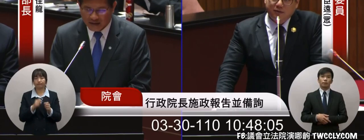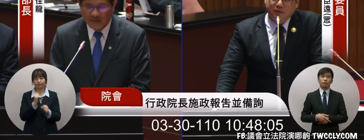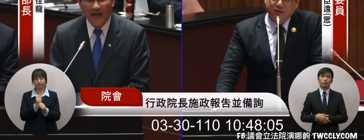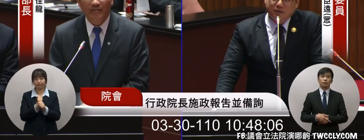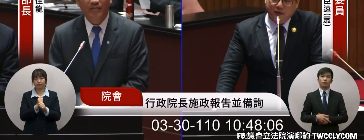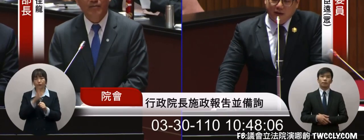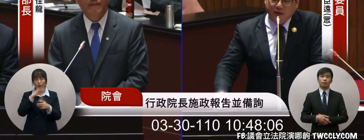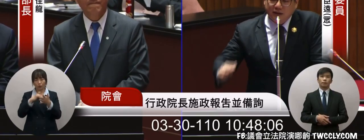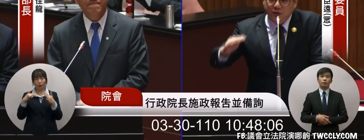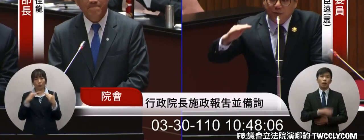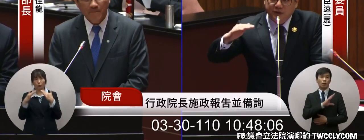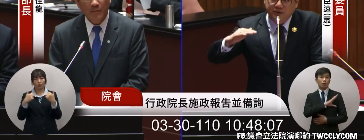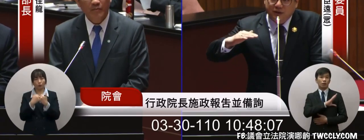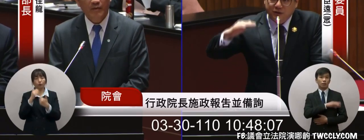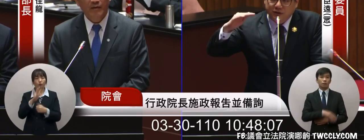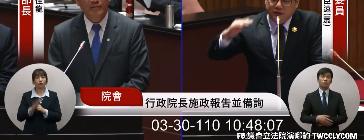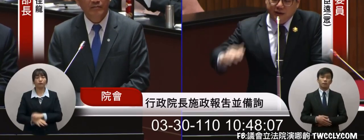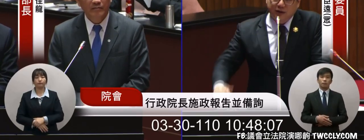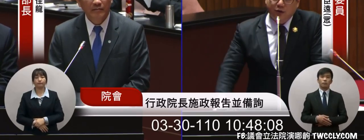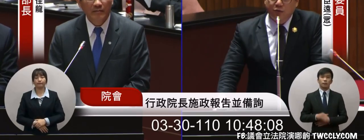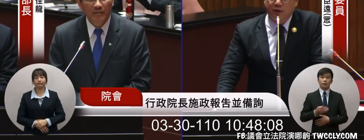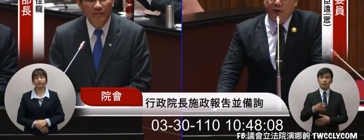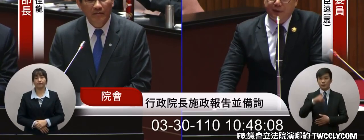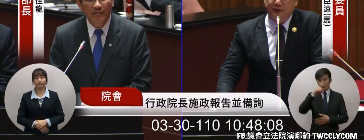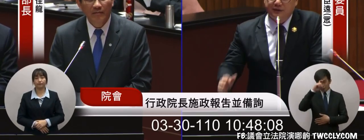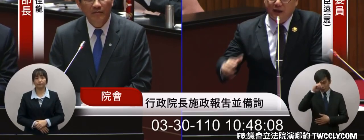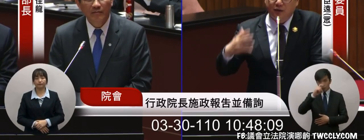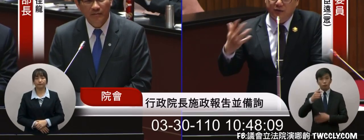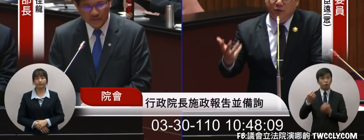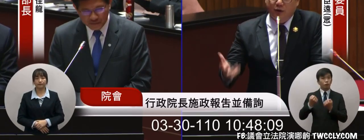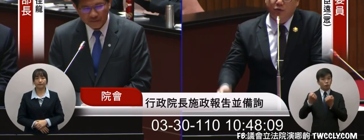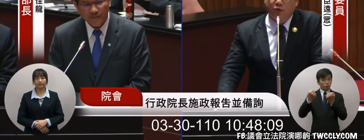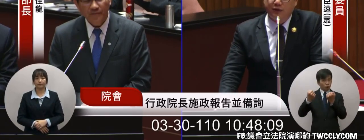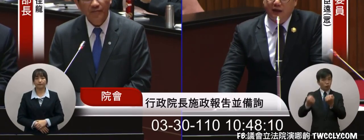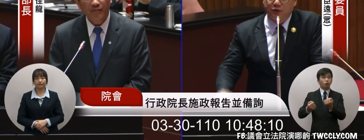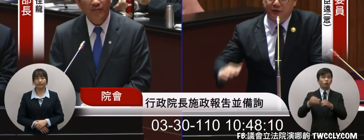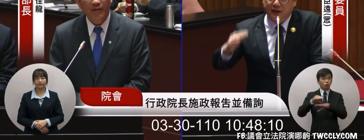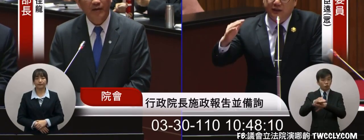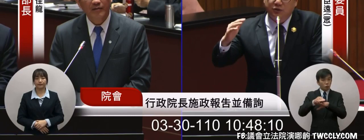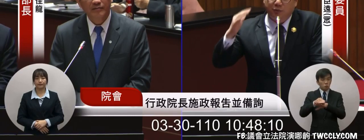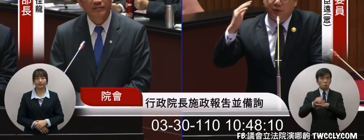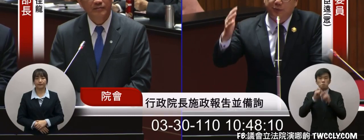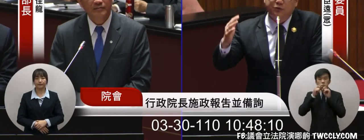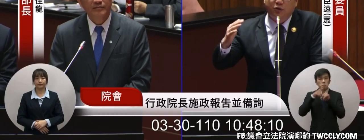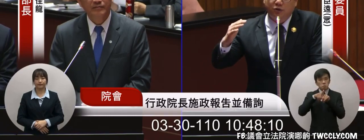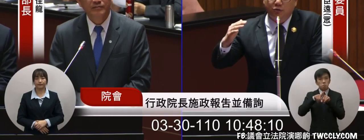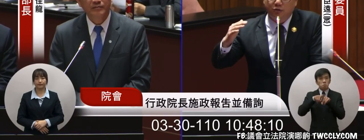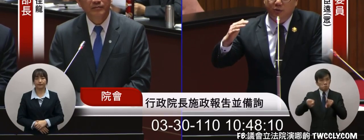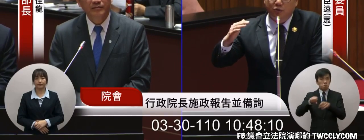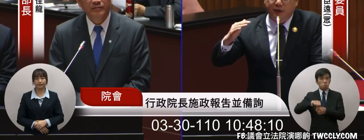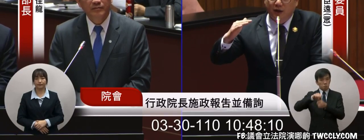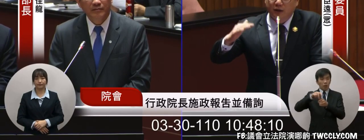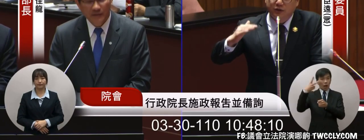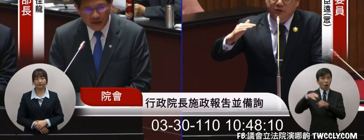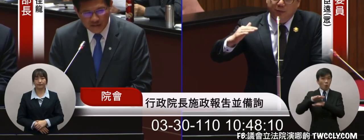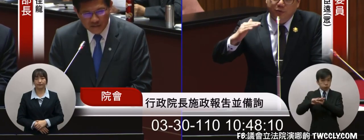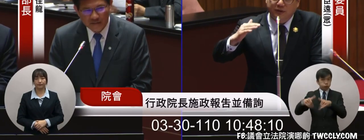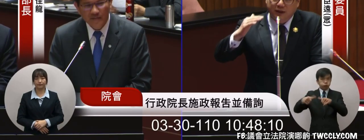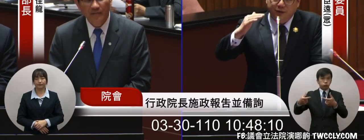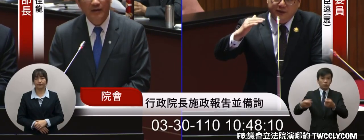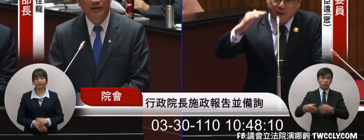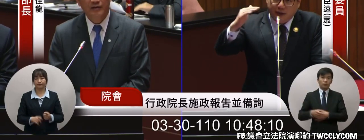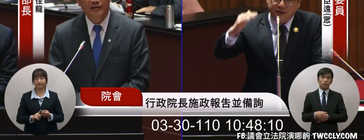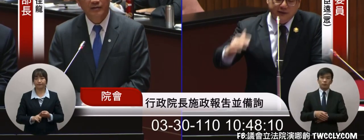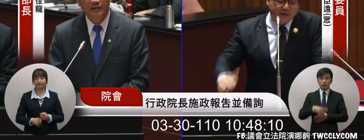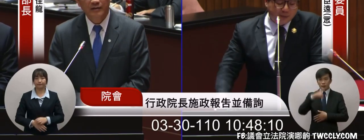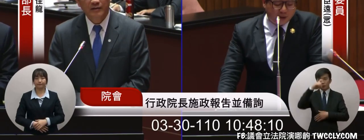大的挑戰當然但是我們希望就是提升用路人的品質還有這個維護國人的安全這個還是我們必須共同努力的目標所以